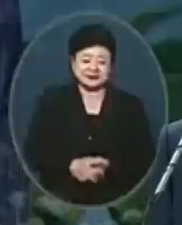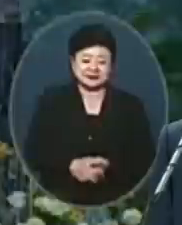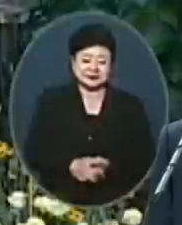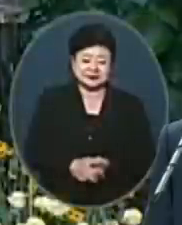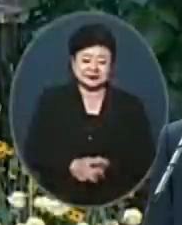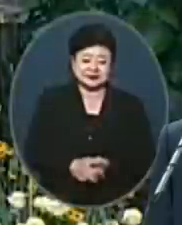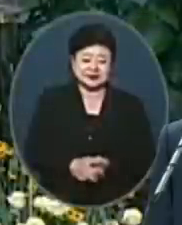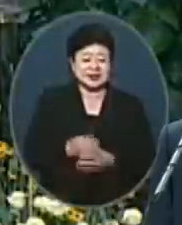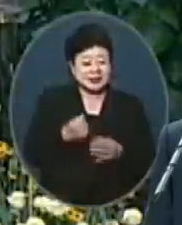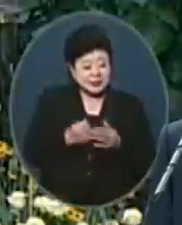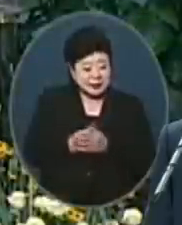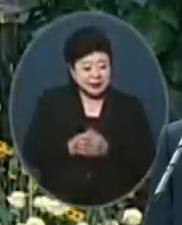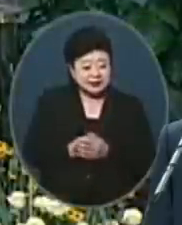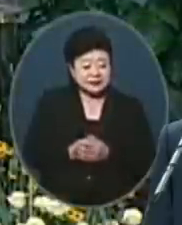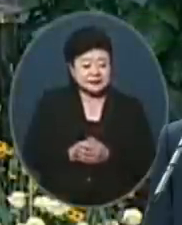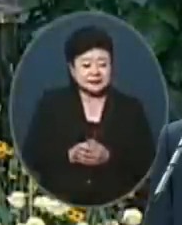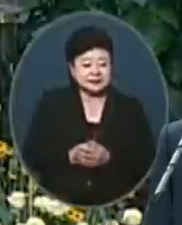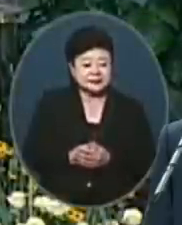여러분,